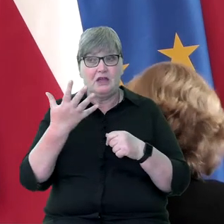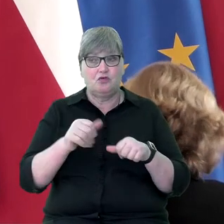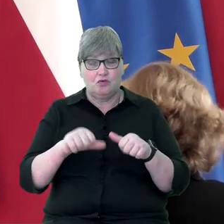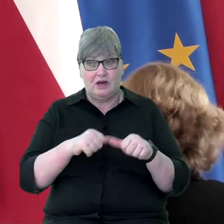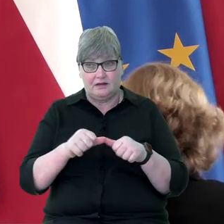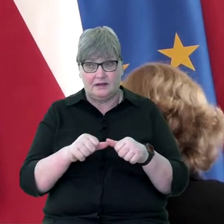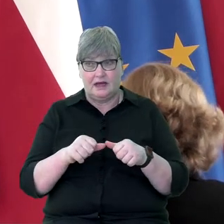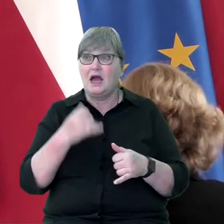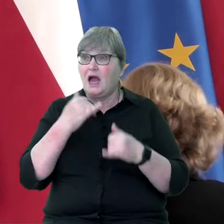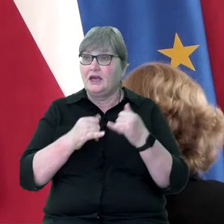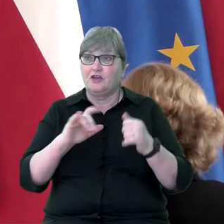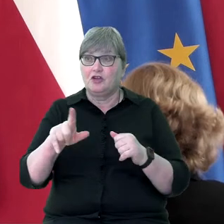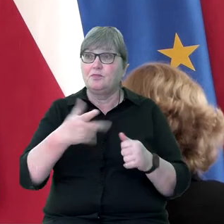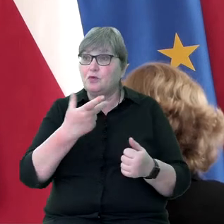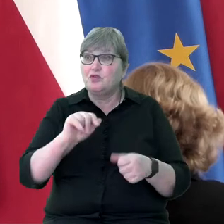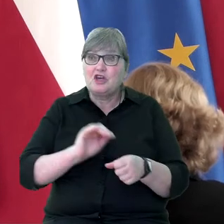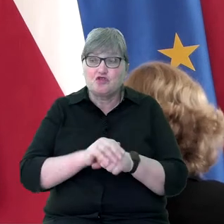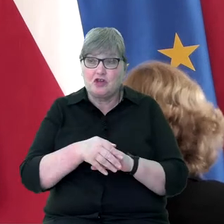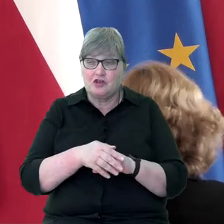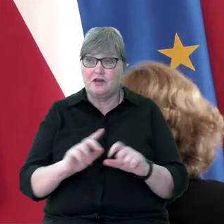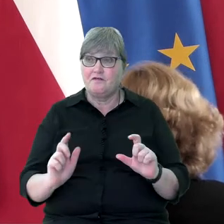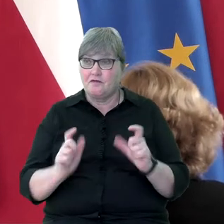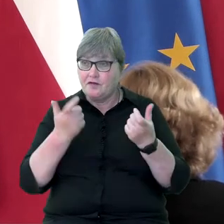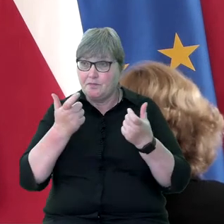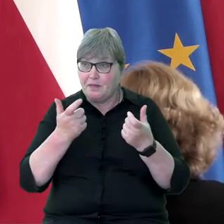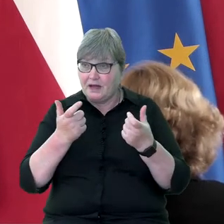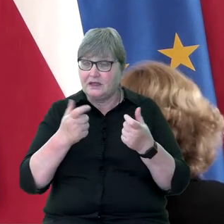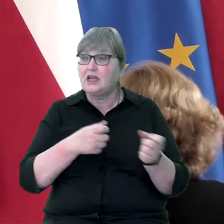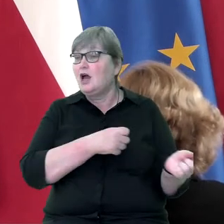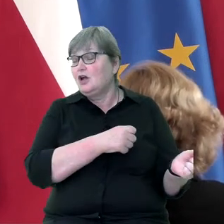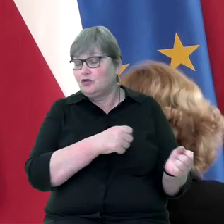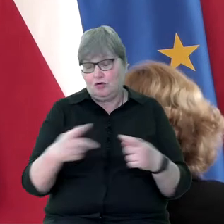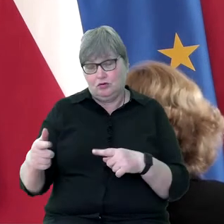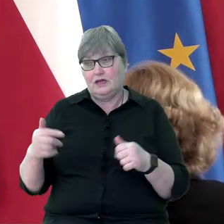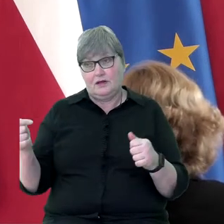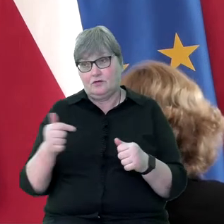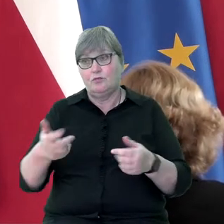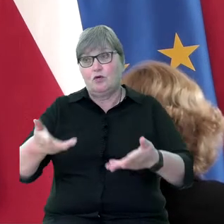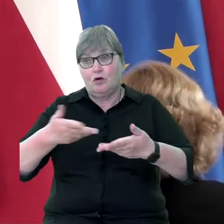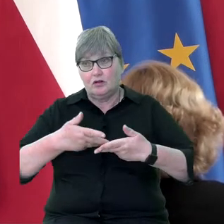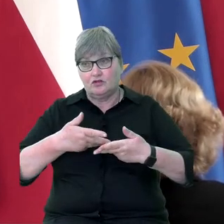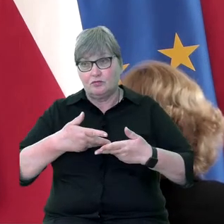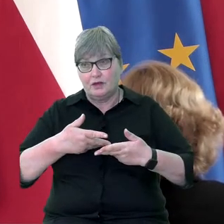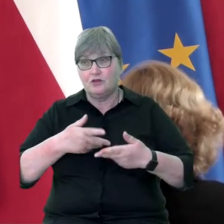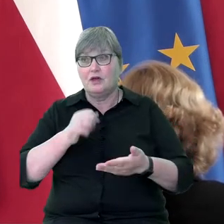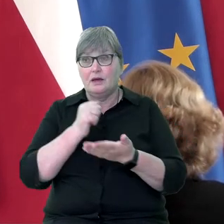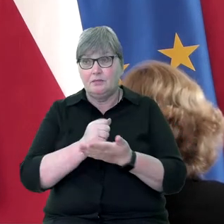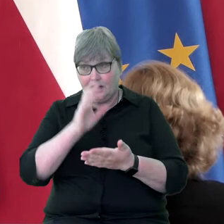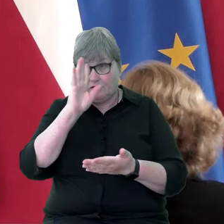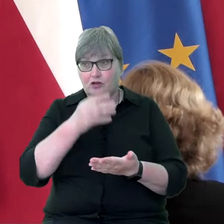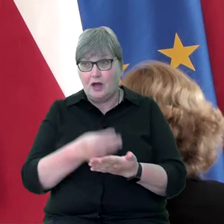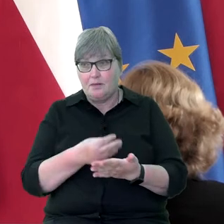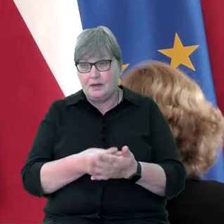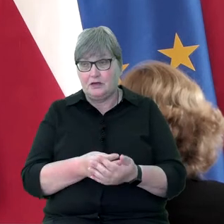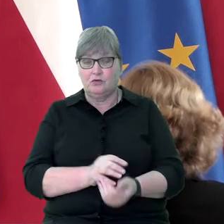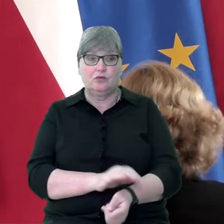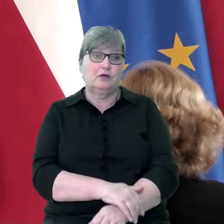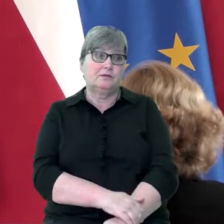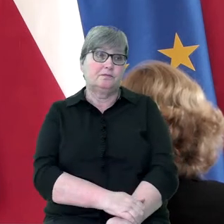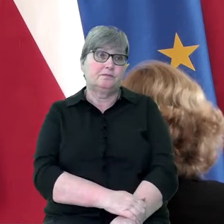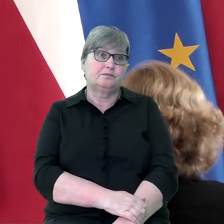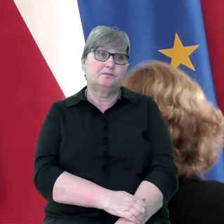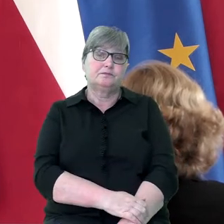nieszczęśliwym wypadkiem w czasie pełnienia służby nie istniał w ogóle wymóg okresu zatrudnienia, po którym nabywało się prawo do